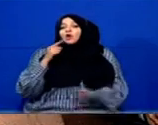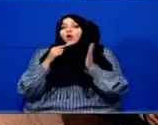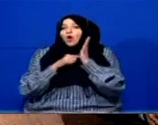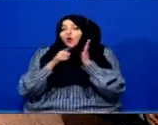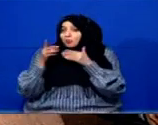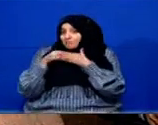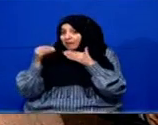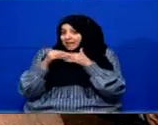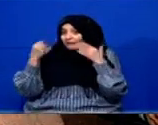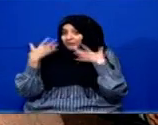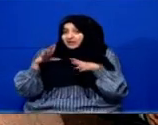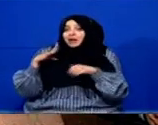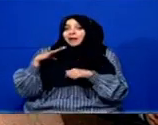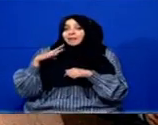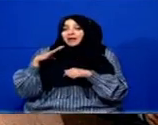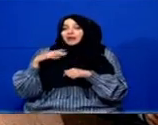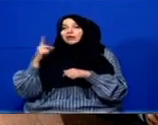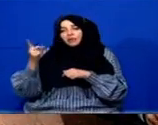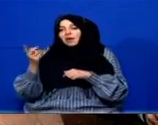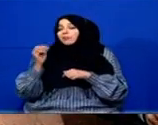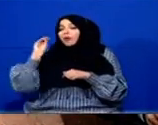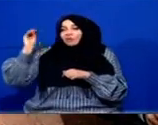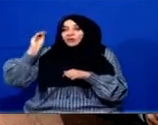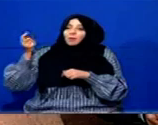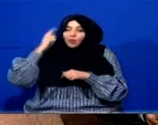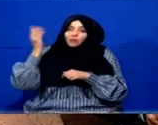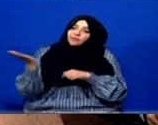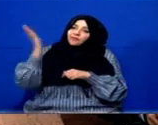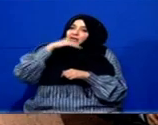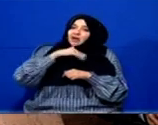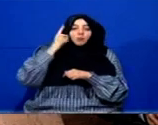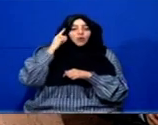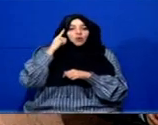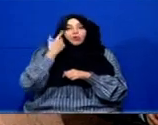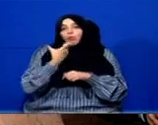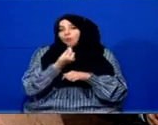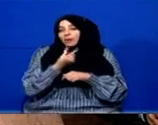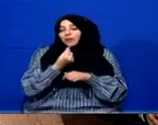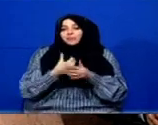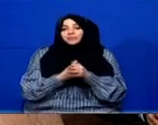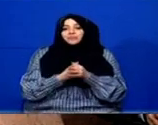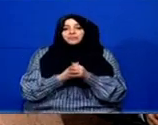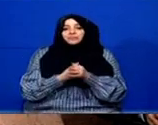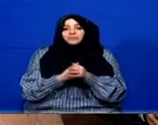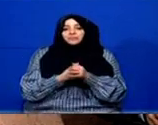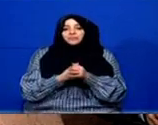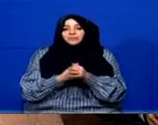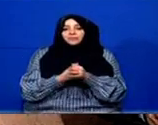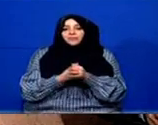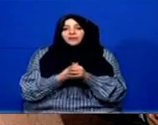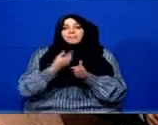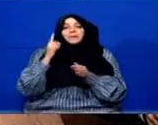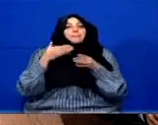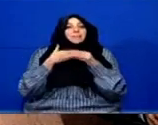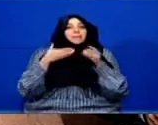في امريكا نعيط لك باش تطلعي ملاحظه ثانيه اوراقها في الميريكان ما